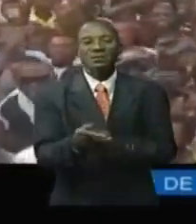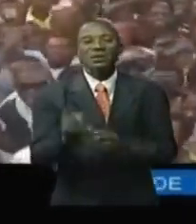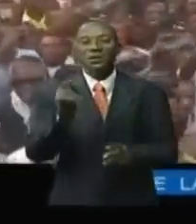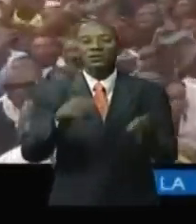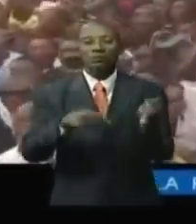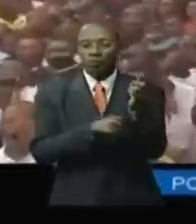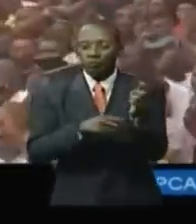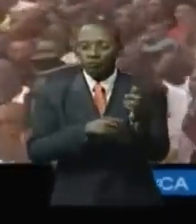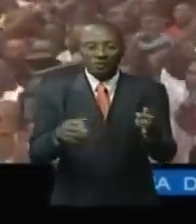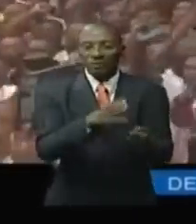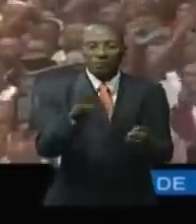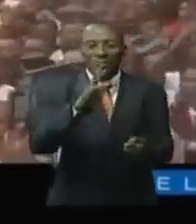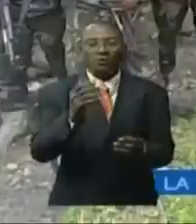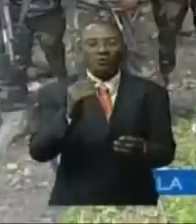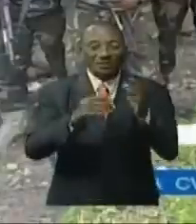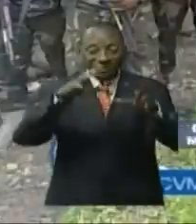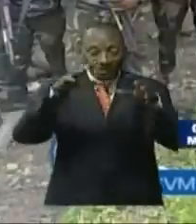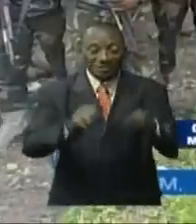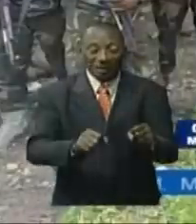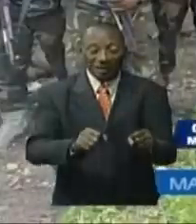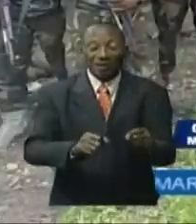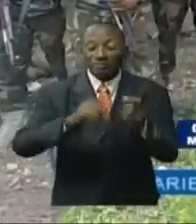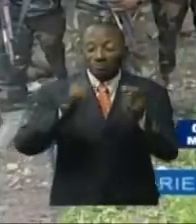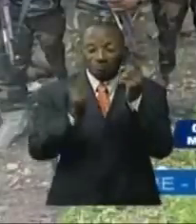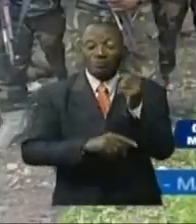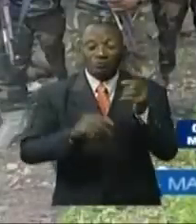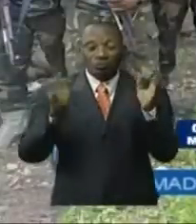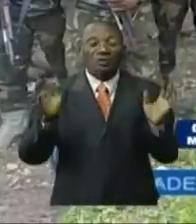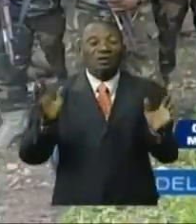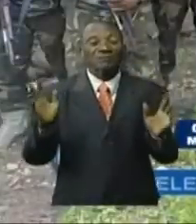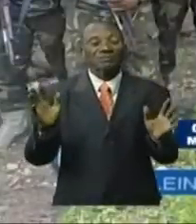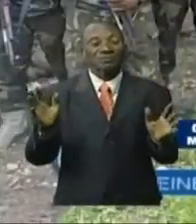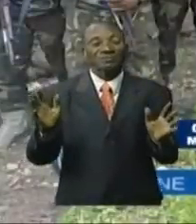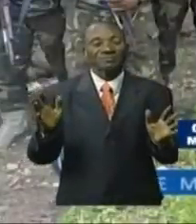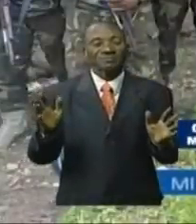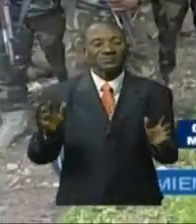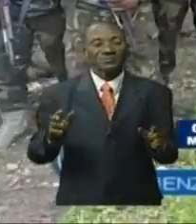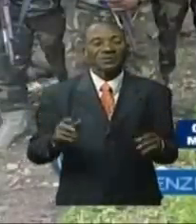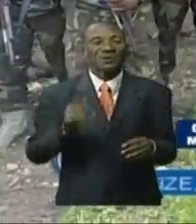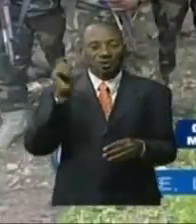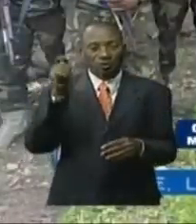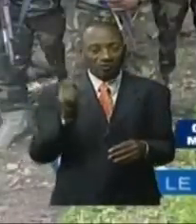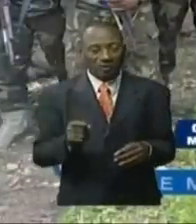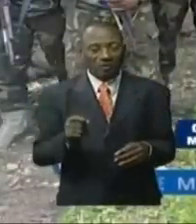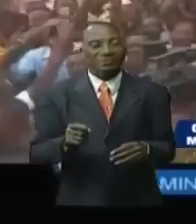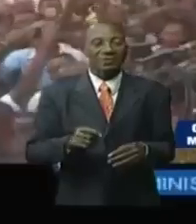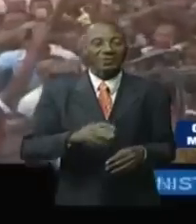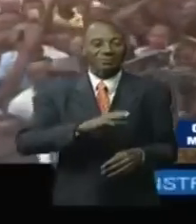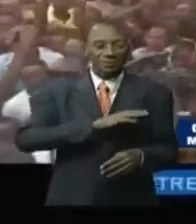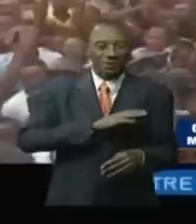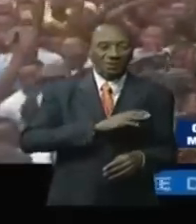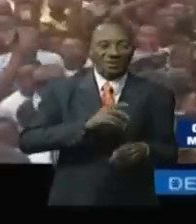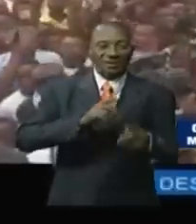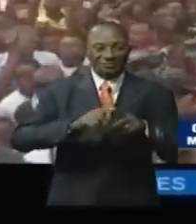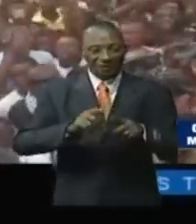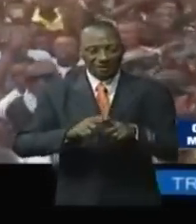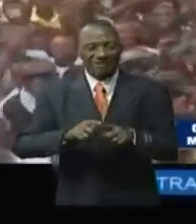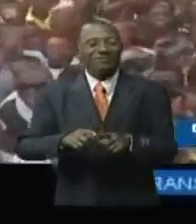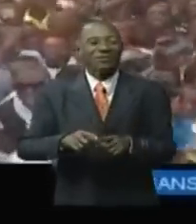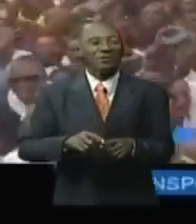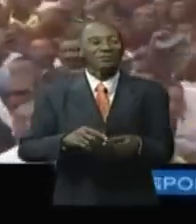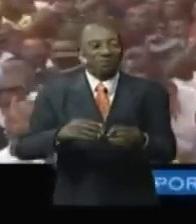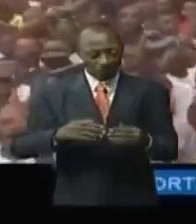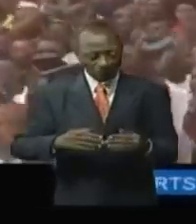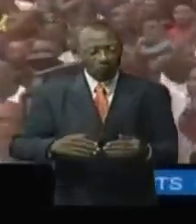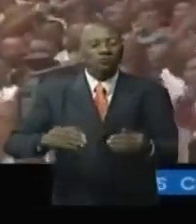librement à leurs occupations. Un dispositif important des militaires, commandos et des policiers va rester à Kalima pour cette